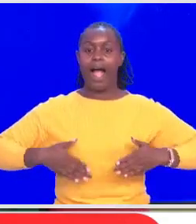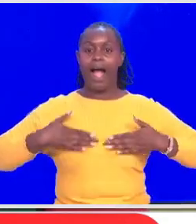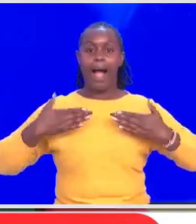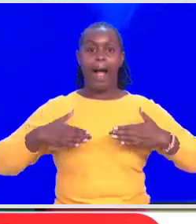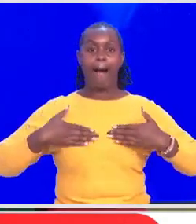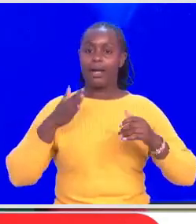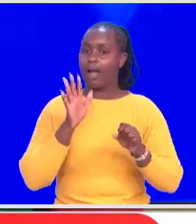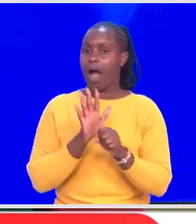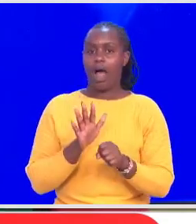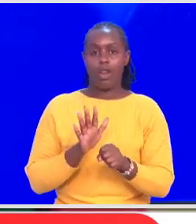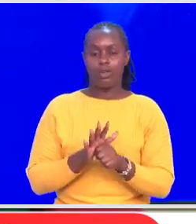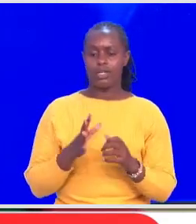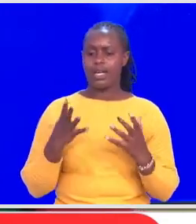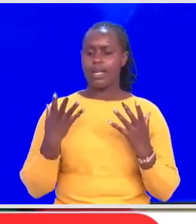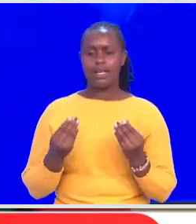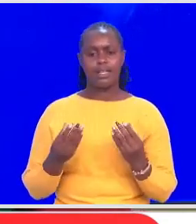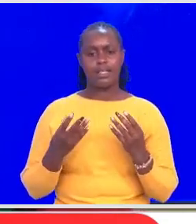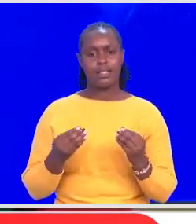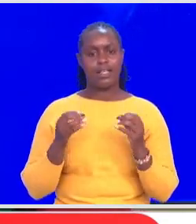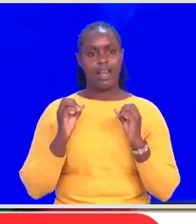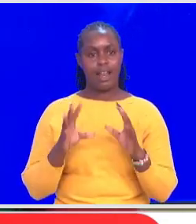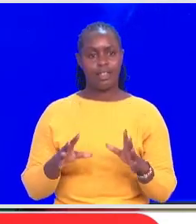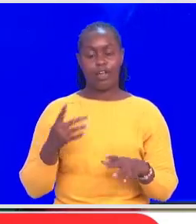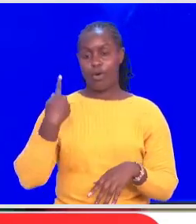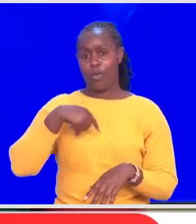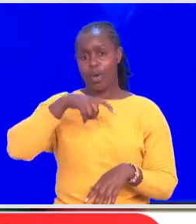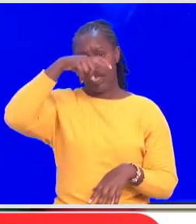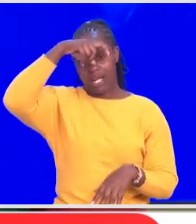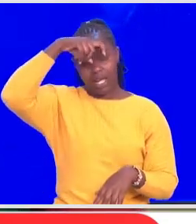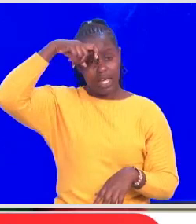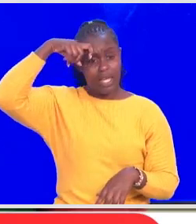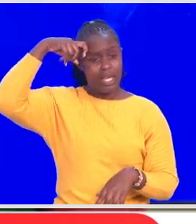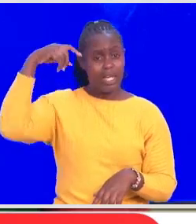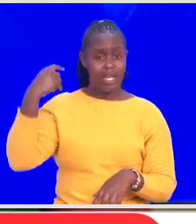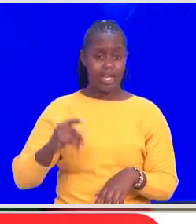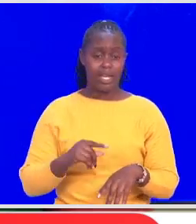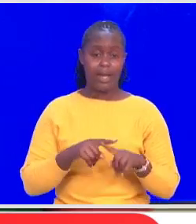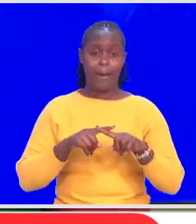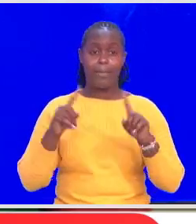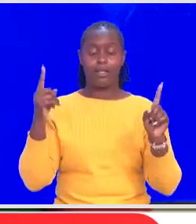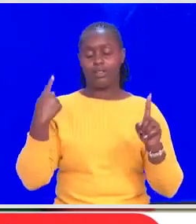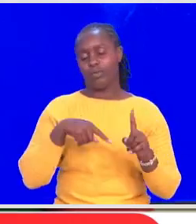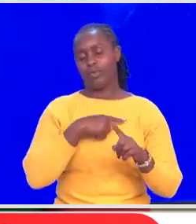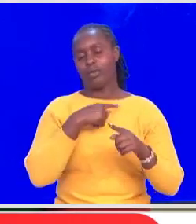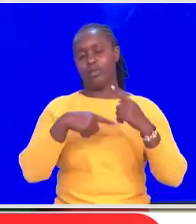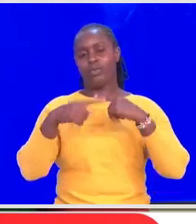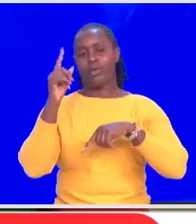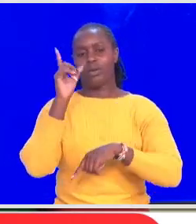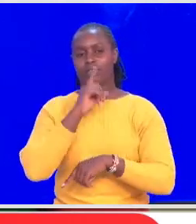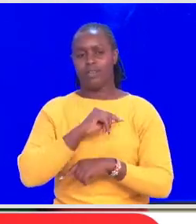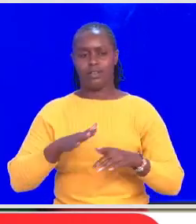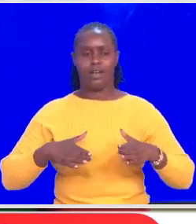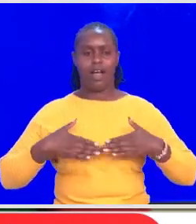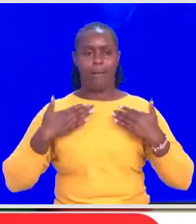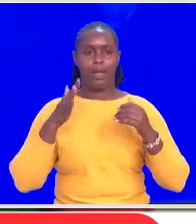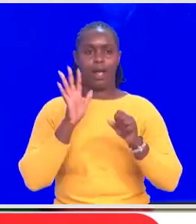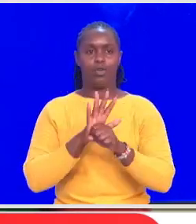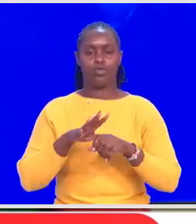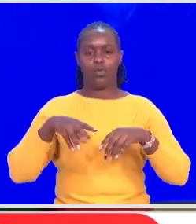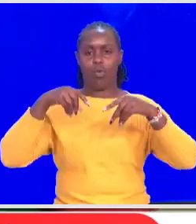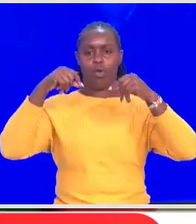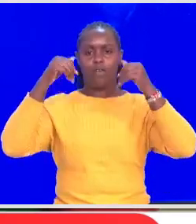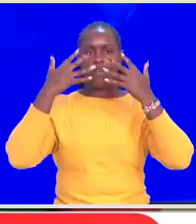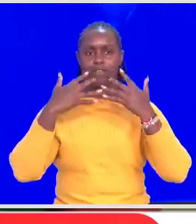ndani. Tumesweat, timu haikuwa rahisi. Lakini at the end of it all tumeshinda na tumefurahia sana kuqualify.